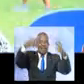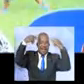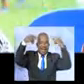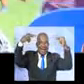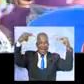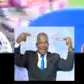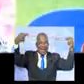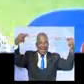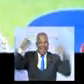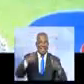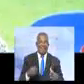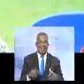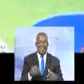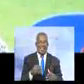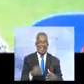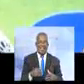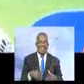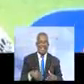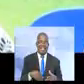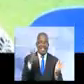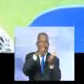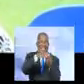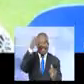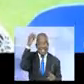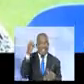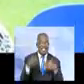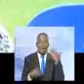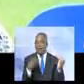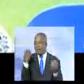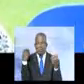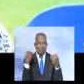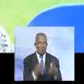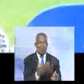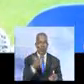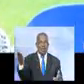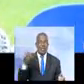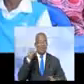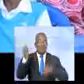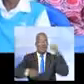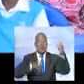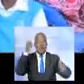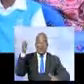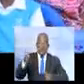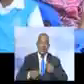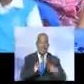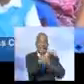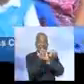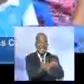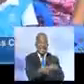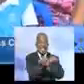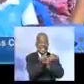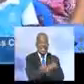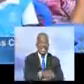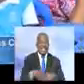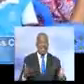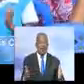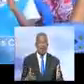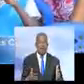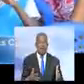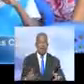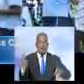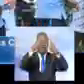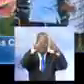apprendre les cultures, pour connaître la profondeur de tout ce qui est la culture ivoirienne. Village de rêve, c'est également des